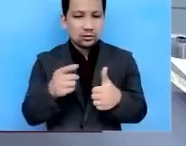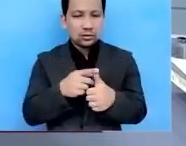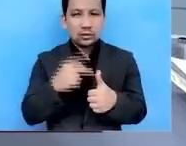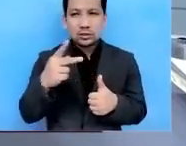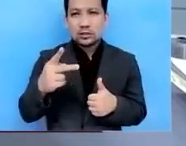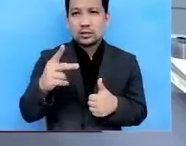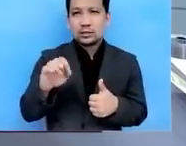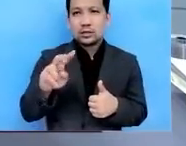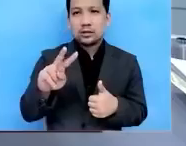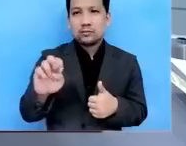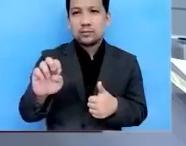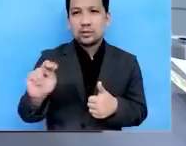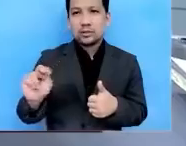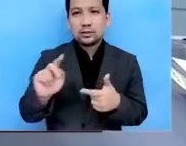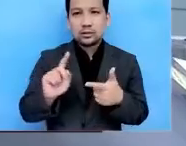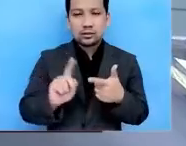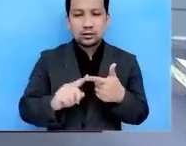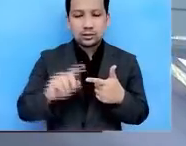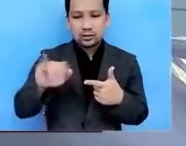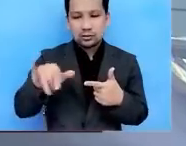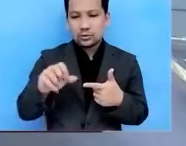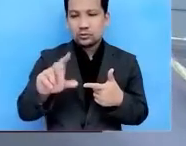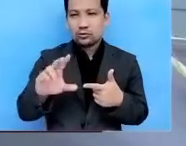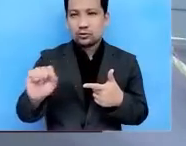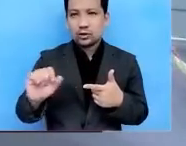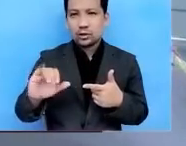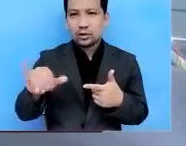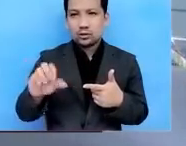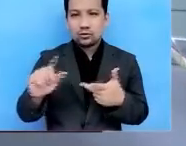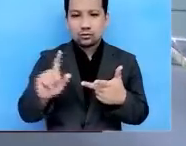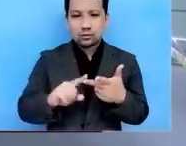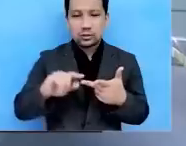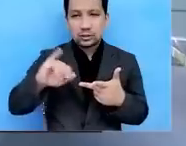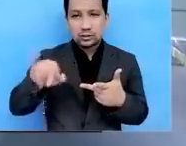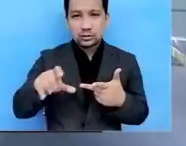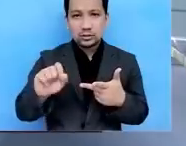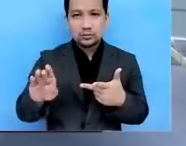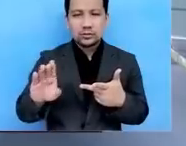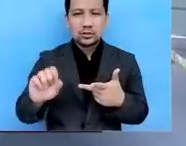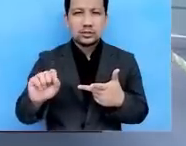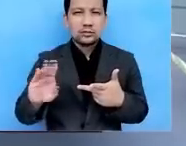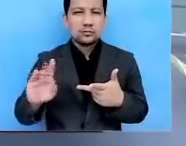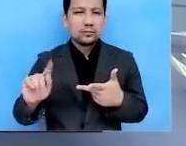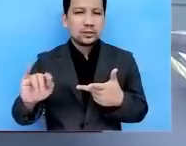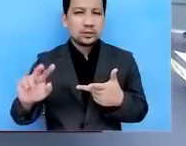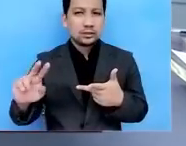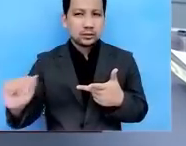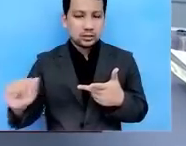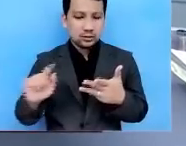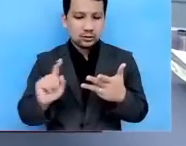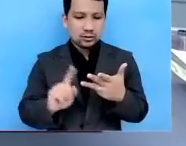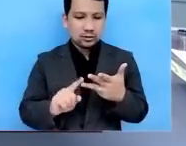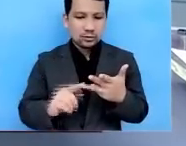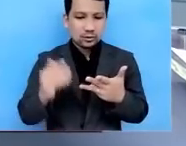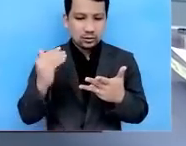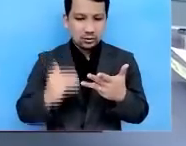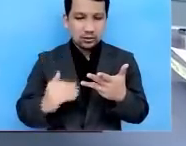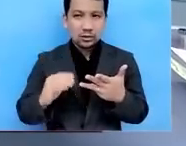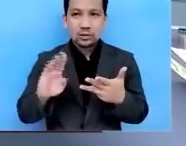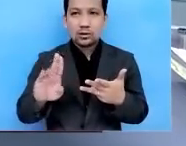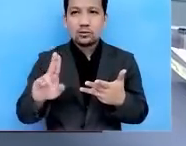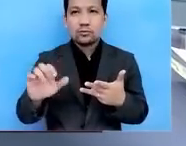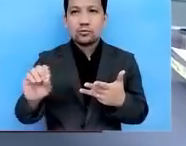Espinosa, Herbert Colango at JB Sebastian. Kalaunan, tumisigo na rin laban kay Dilima si dating Bucor